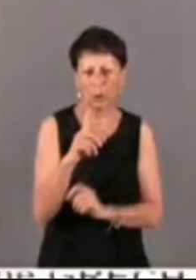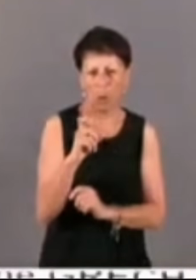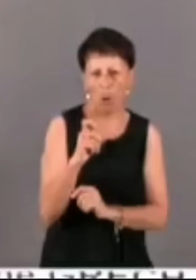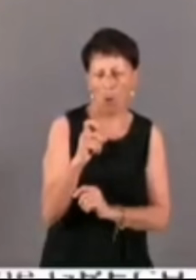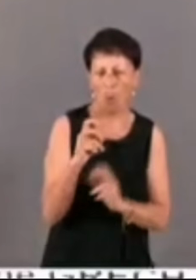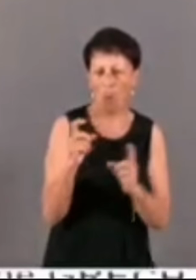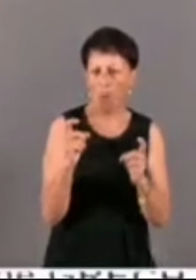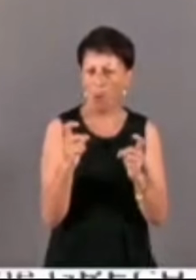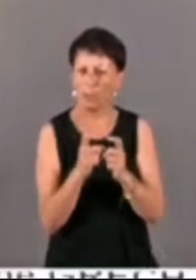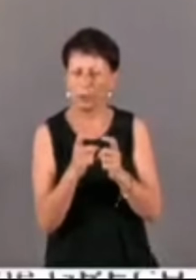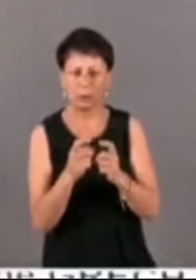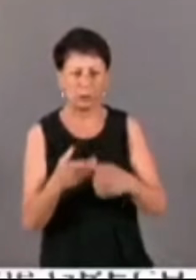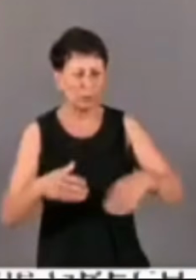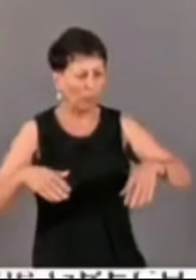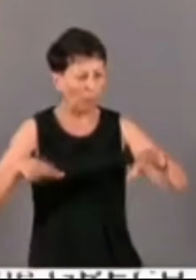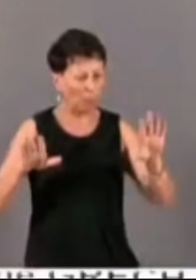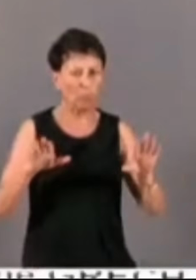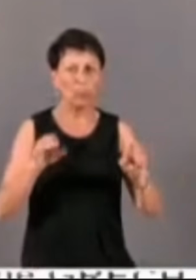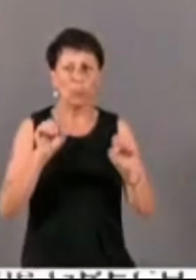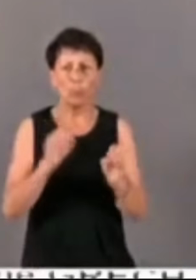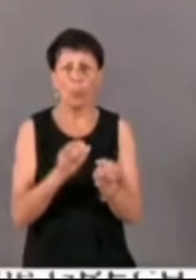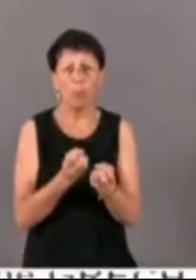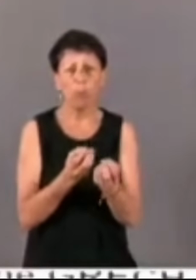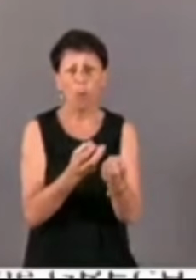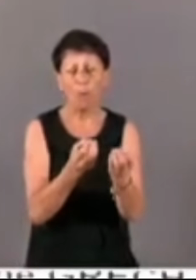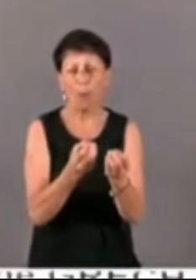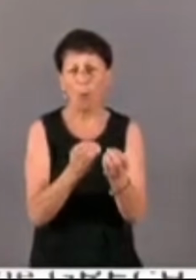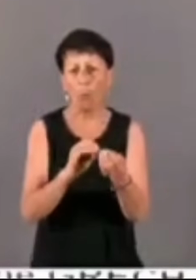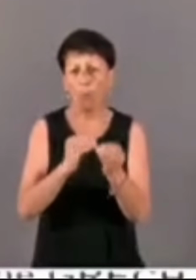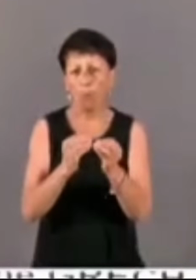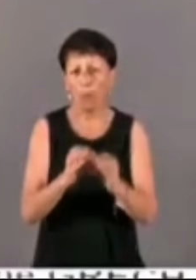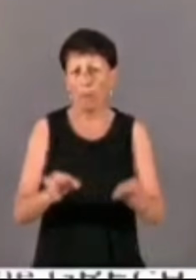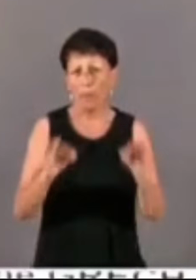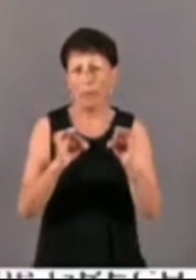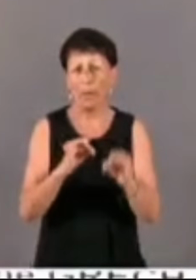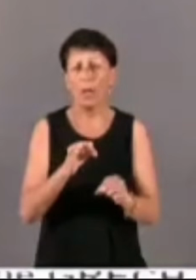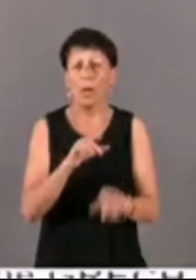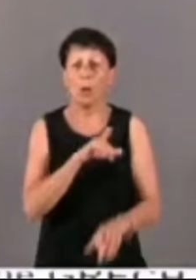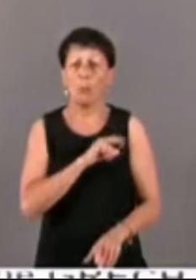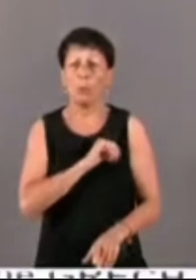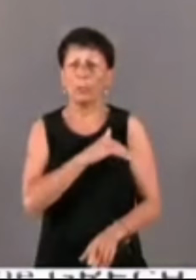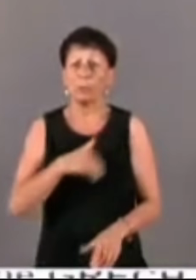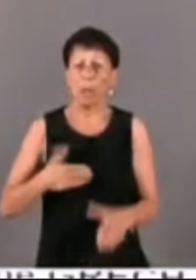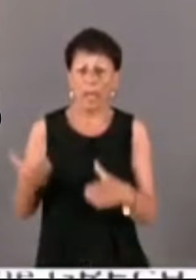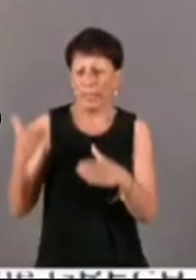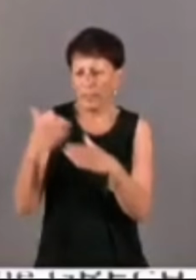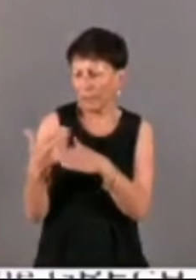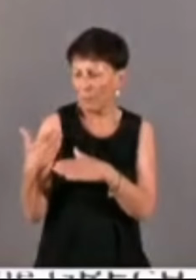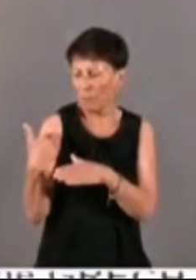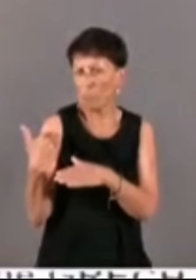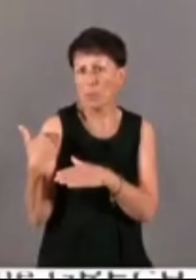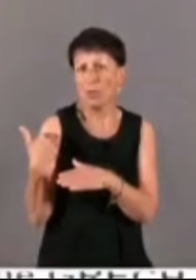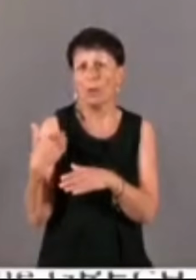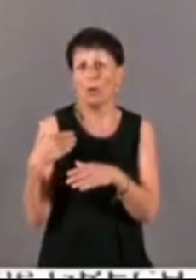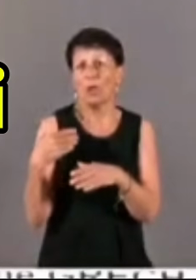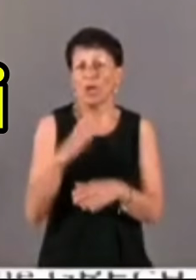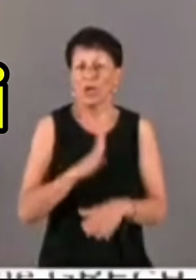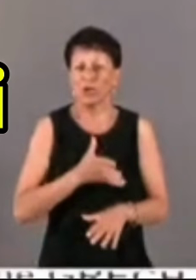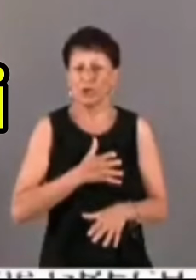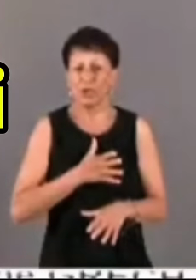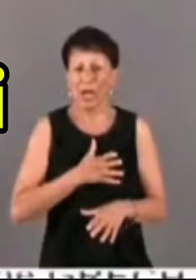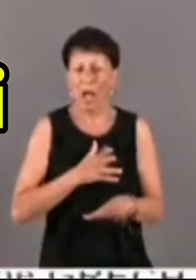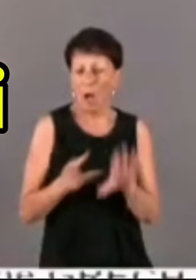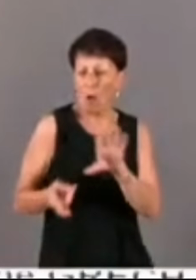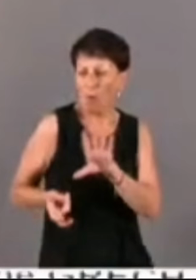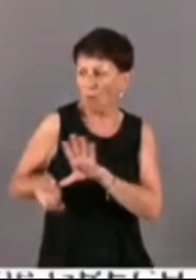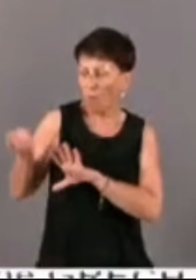l'électricité, qui ne se gênent pas de provoquer toutes sortes de nuisances. La police municipale, je crois, est intervenue il y a quelques jours pour récupérer des chiens qui avaient